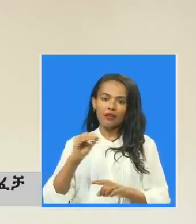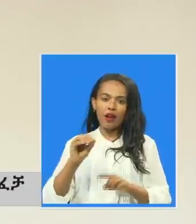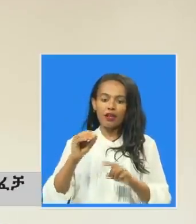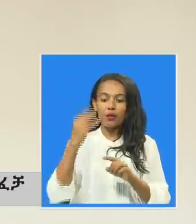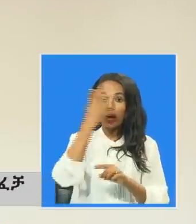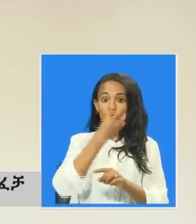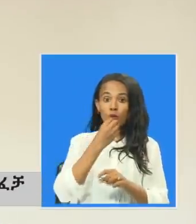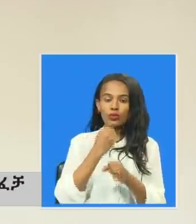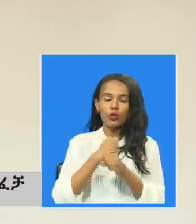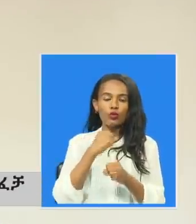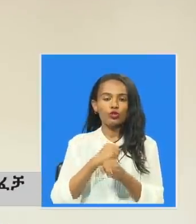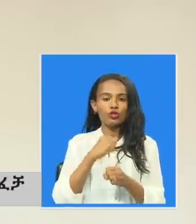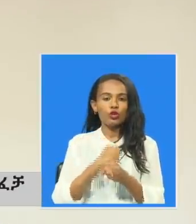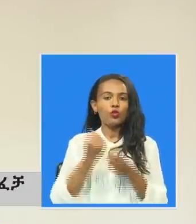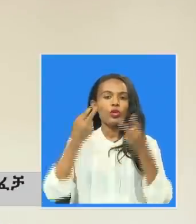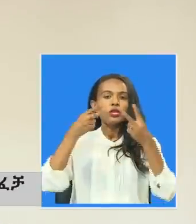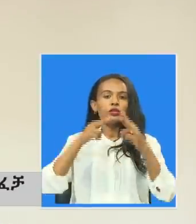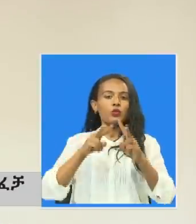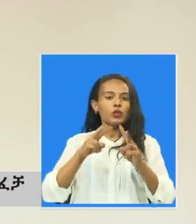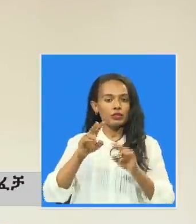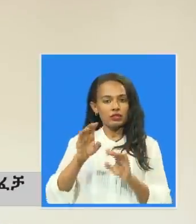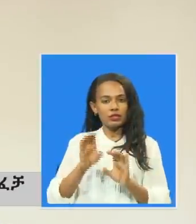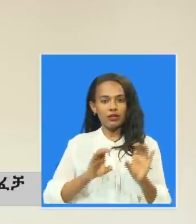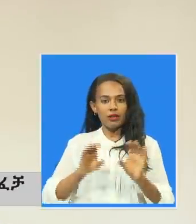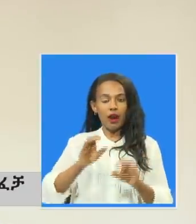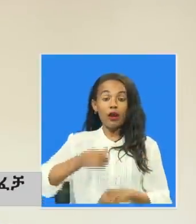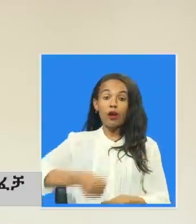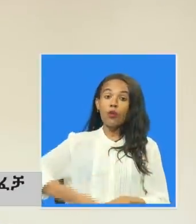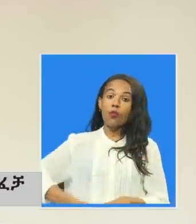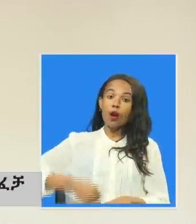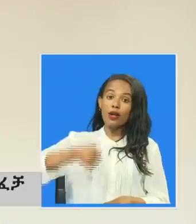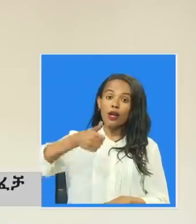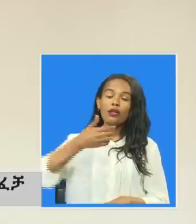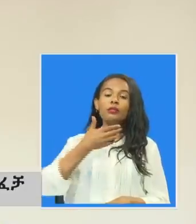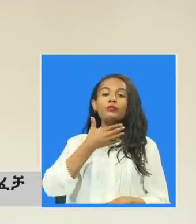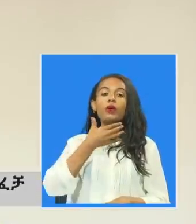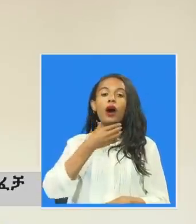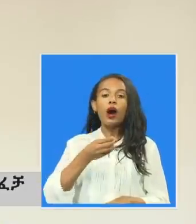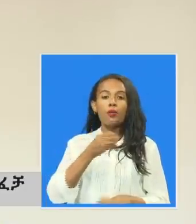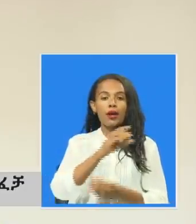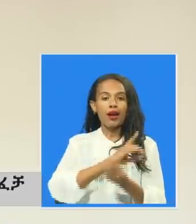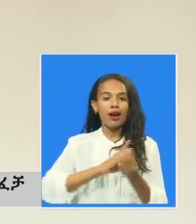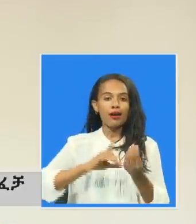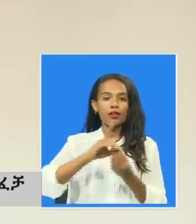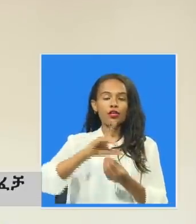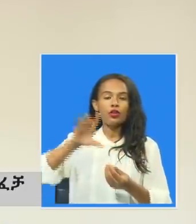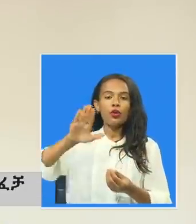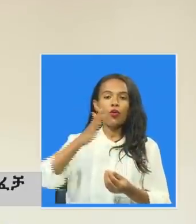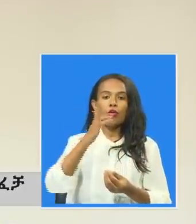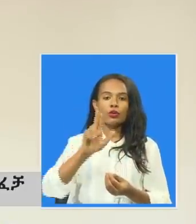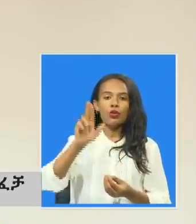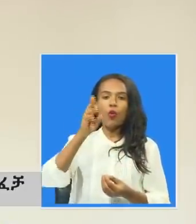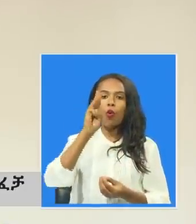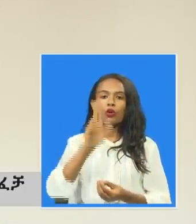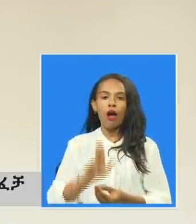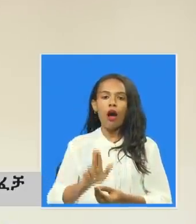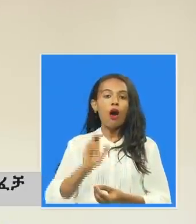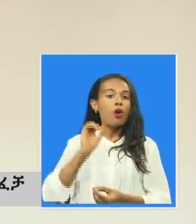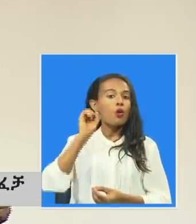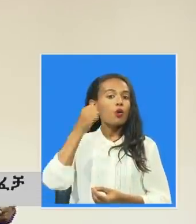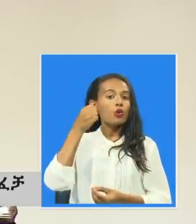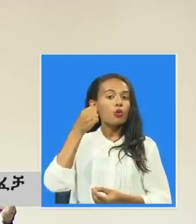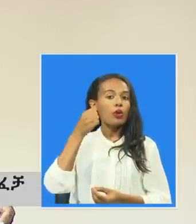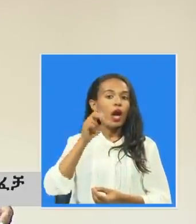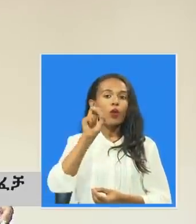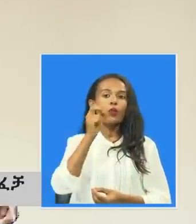እንዲሰሩ ትኩረት ይደረጋል። በዋናነትም በአማራ ክልል በጎርጎራ፣ በኦሮሚያ